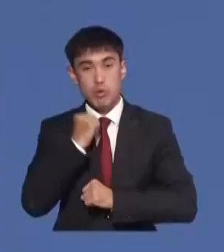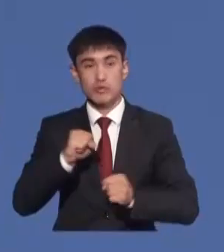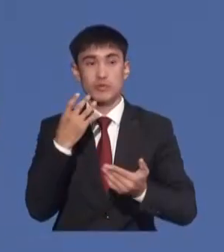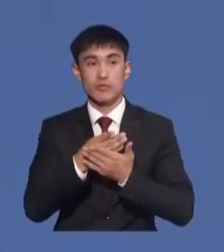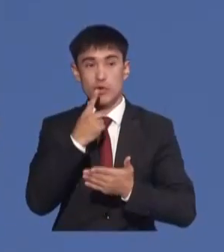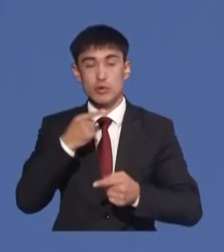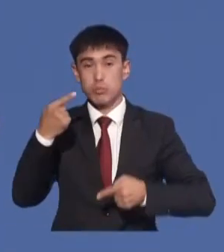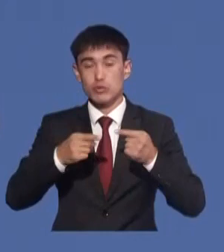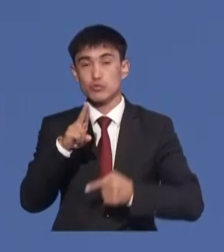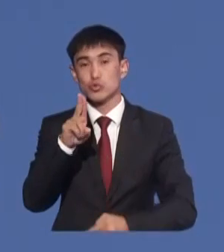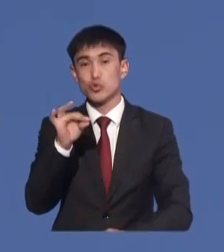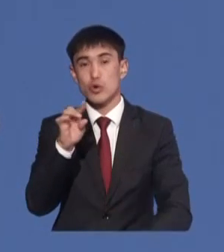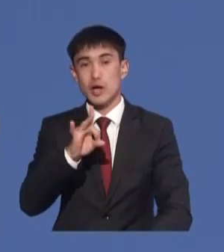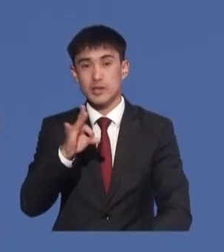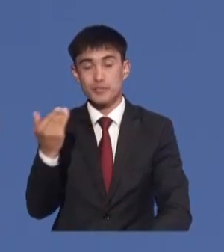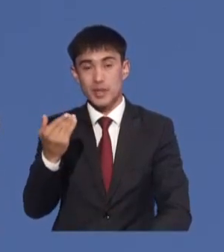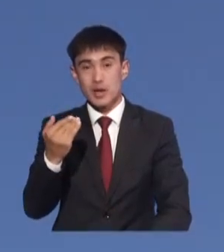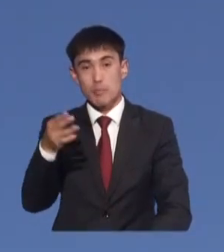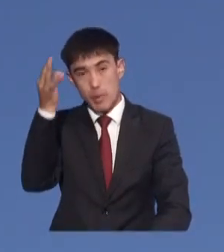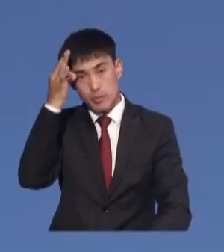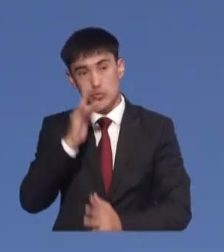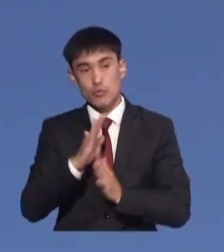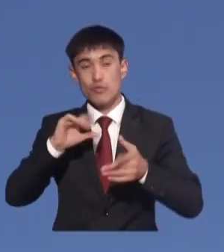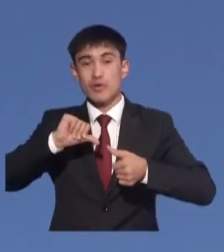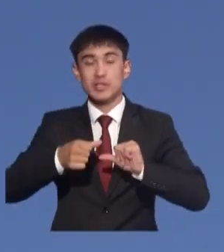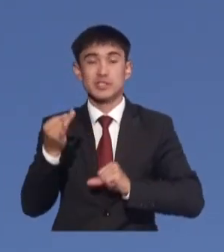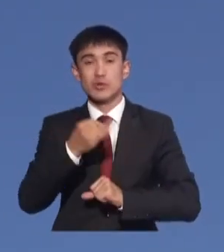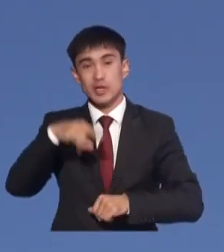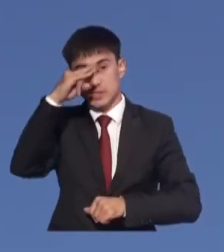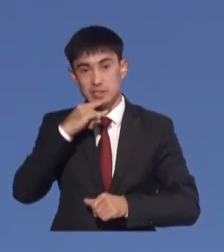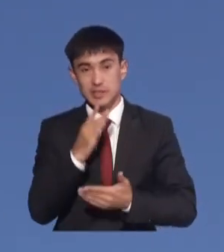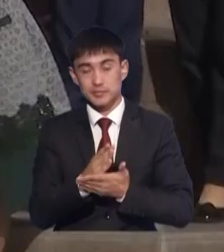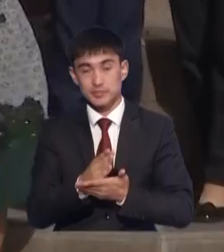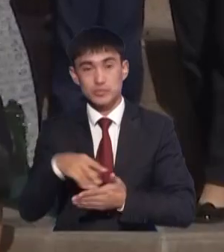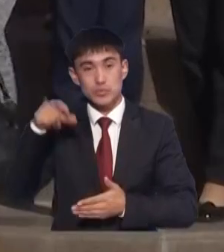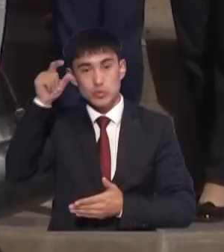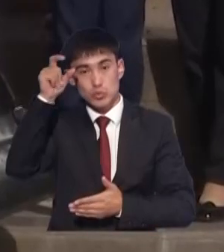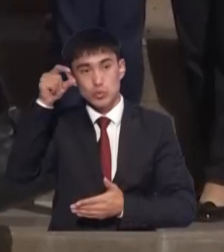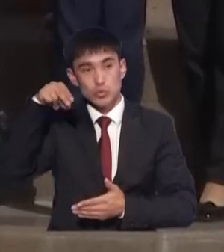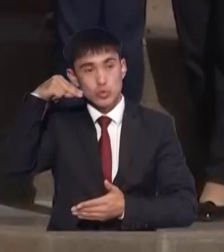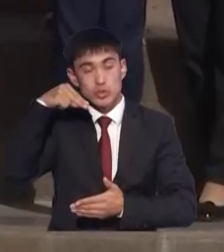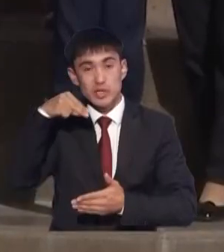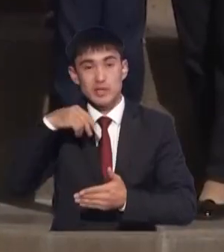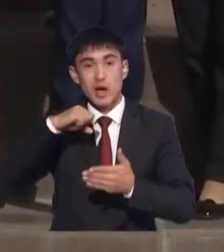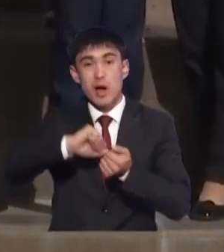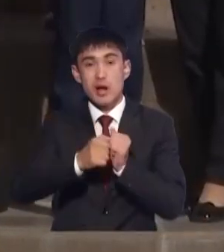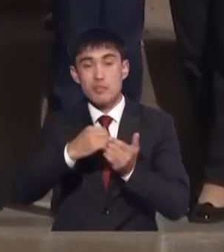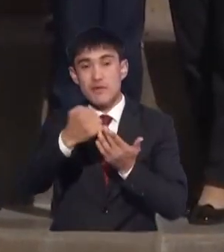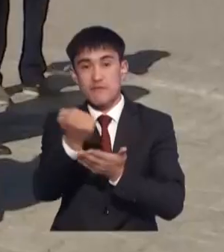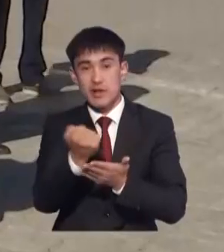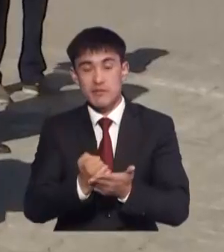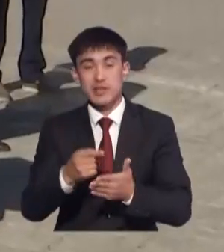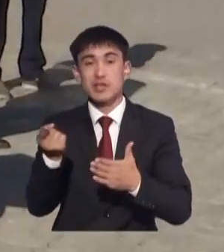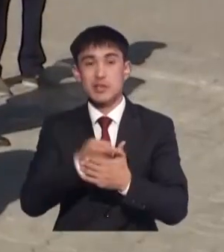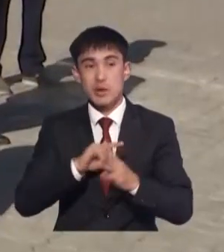в войнах против Джунгарского ханства. Память о нем увековечена в истории Казахстана. В Туркестане на камне выгравировано его имя. Там